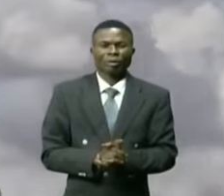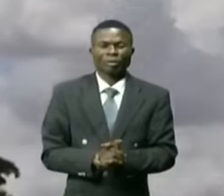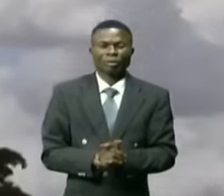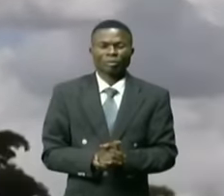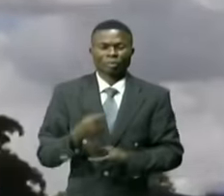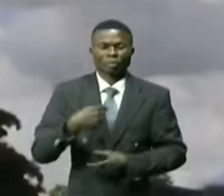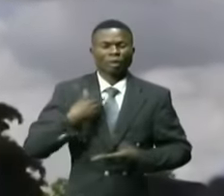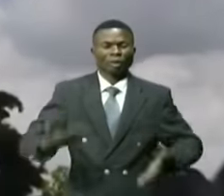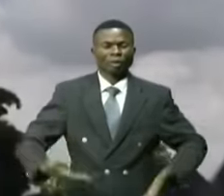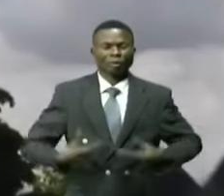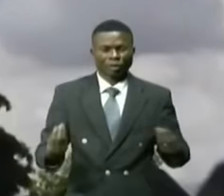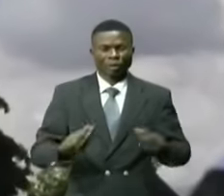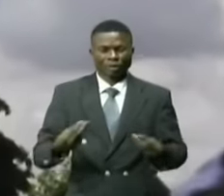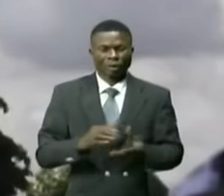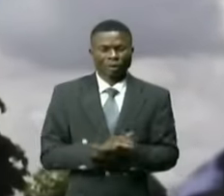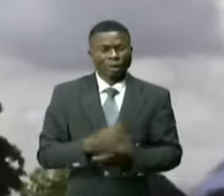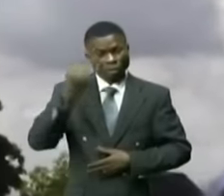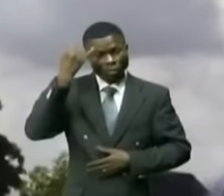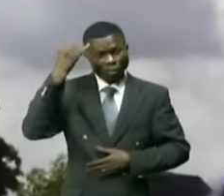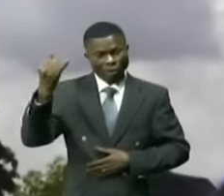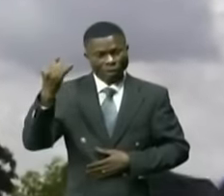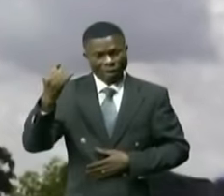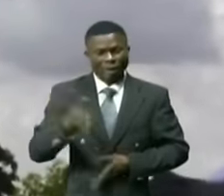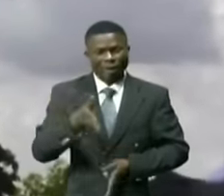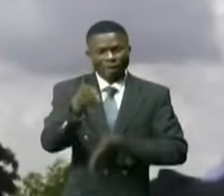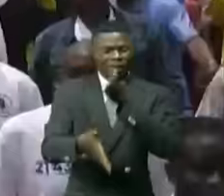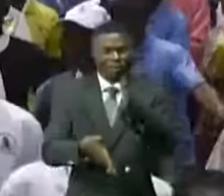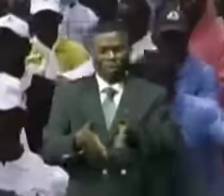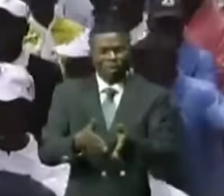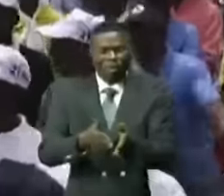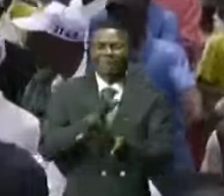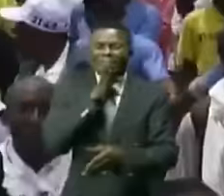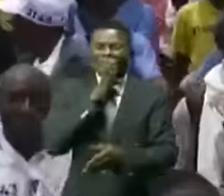Je suis content parce que je ne pensais pas faire ce parcours avec vous.